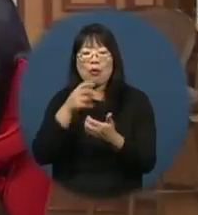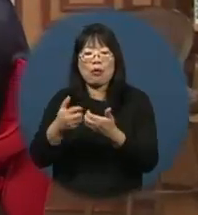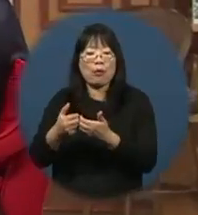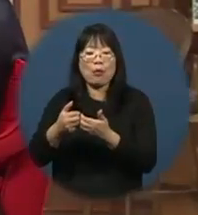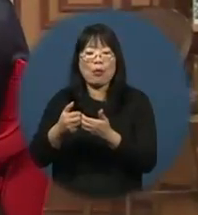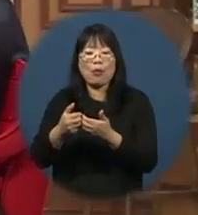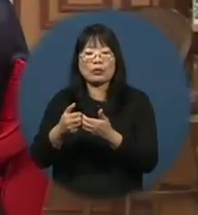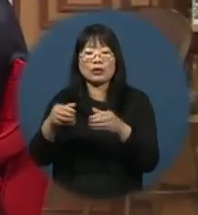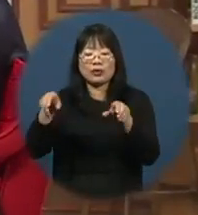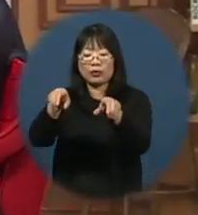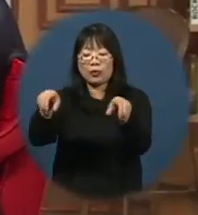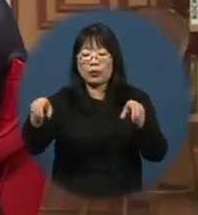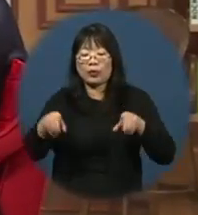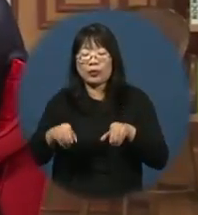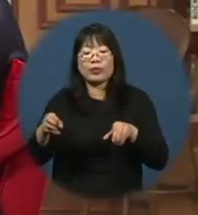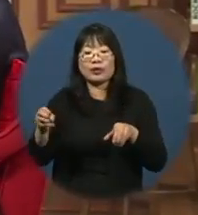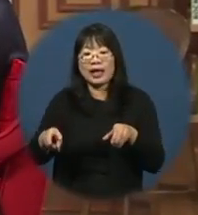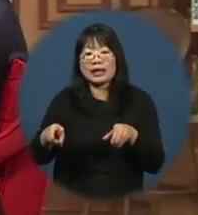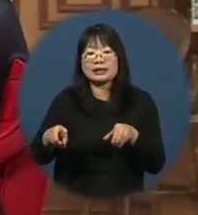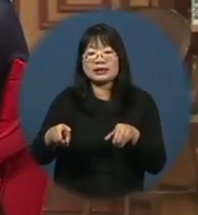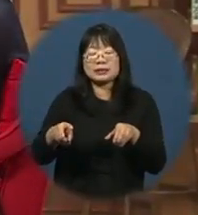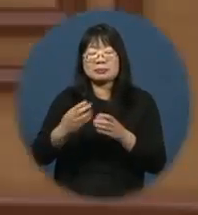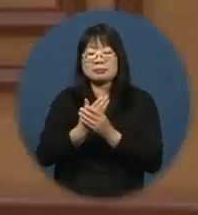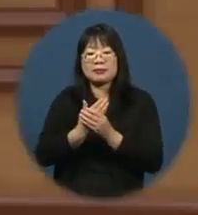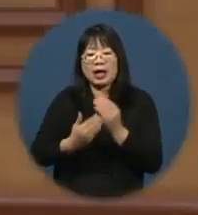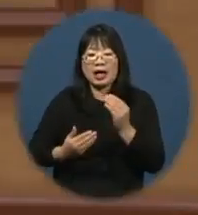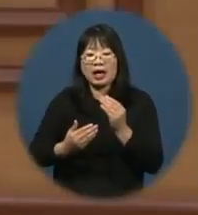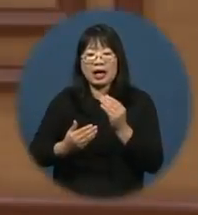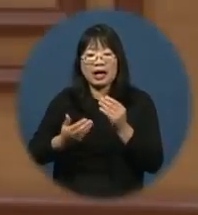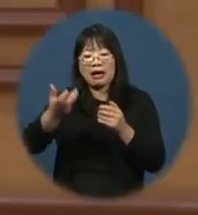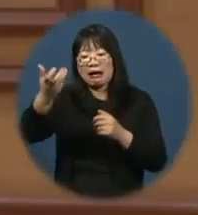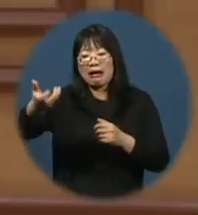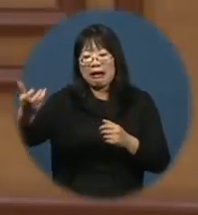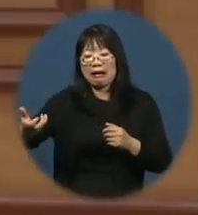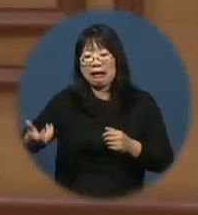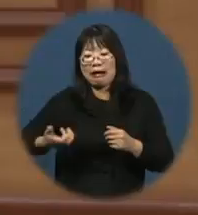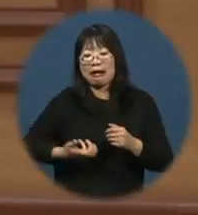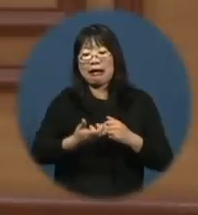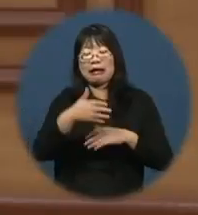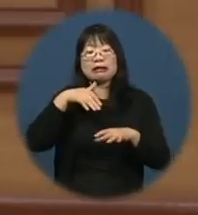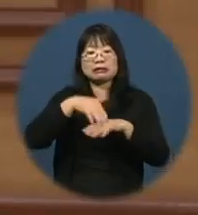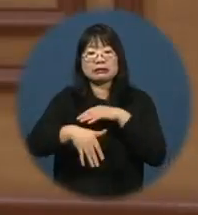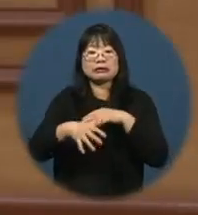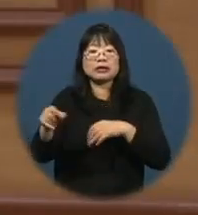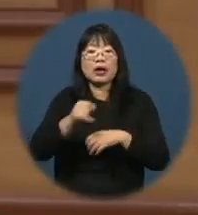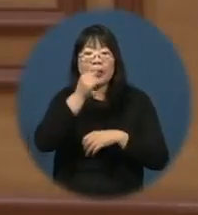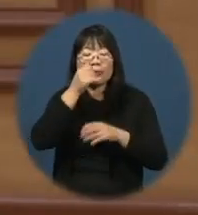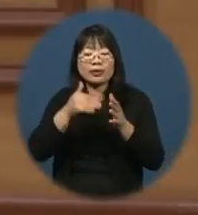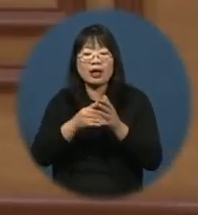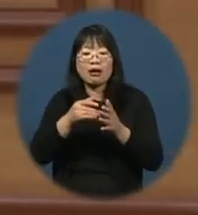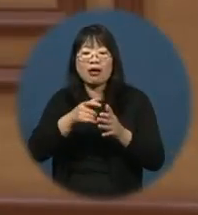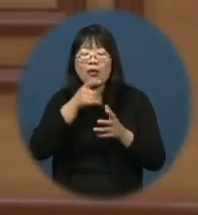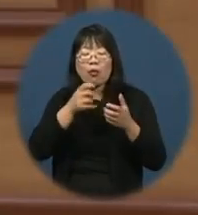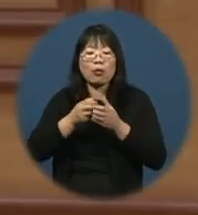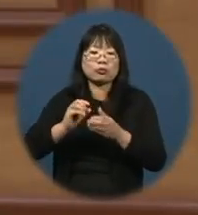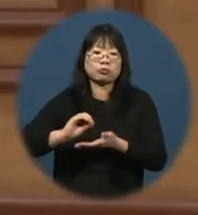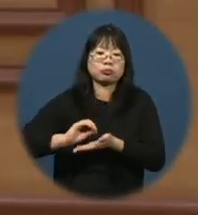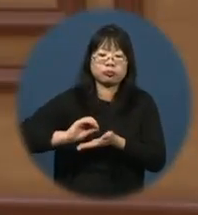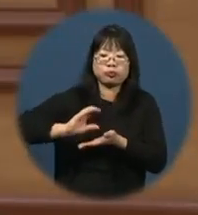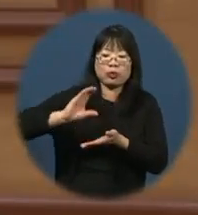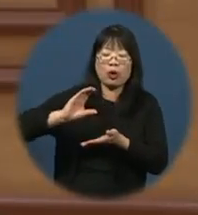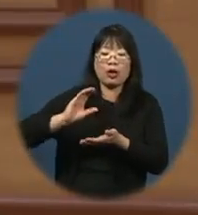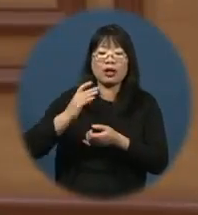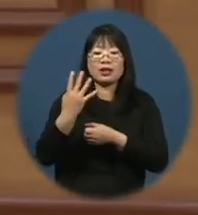가장자리에서는 녹아서 다시 떠내려가는 예, 예. 그런 구조를 갖고 있는데 그 얼음이 두꺼워서요. 네. 한